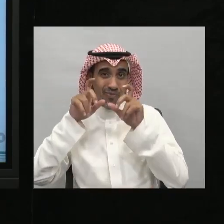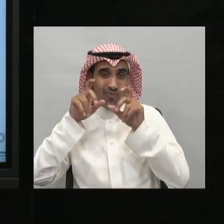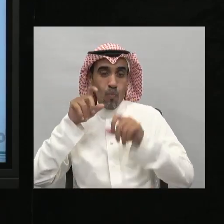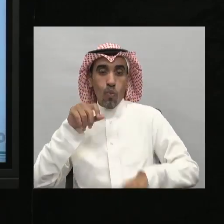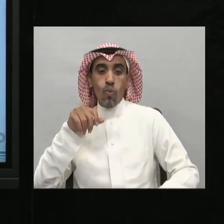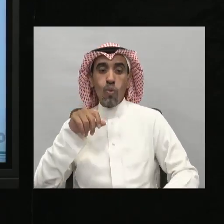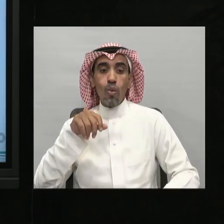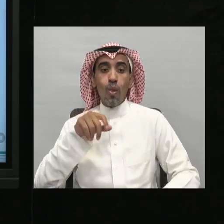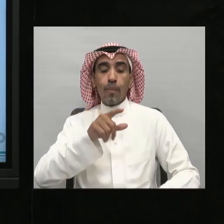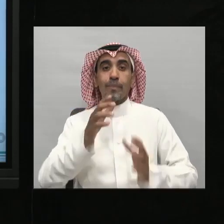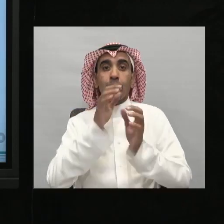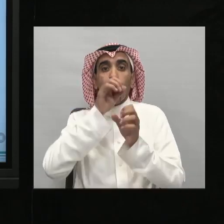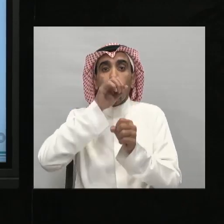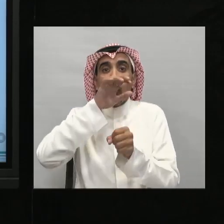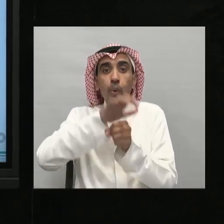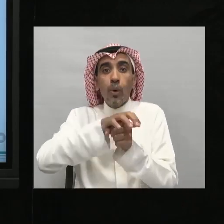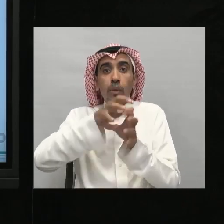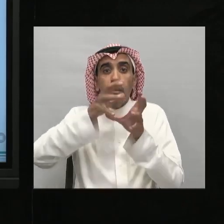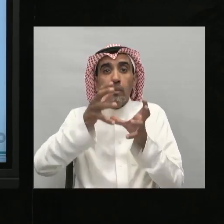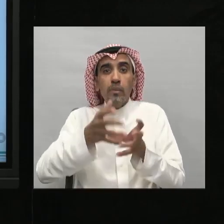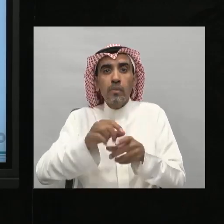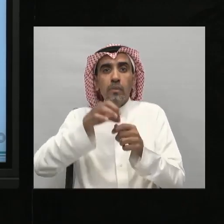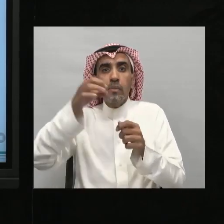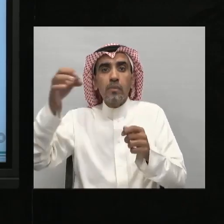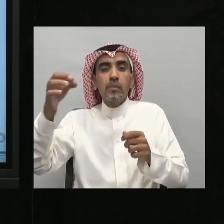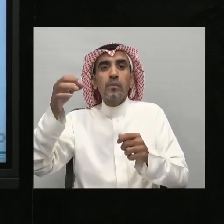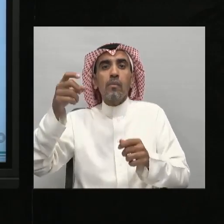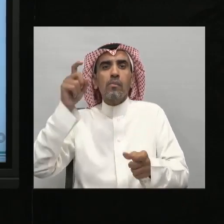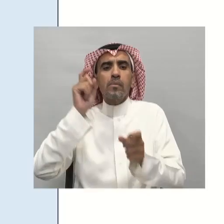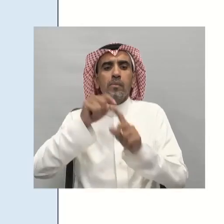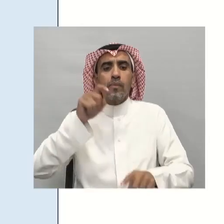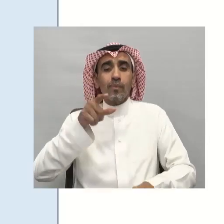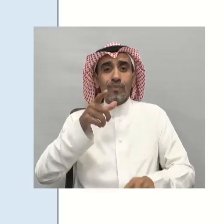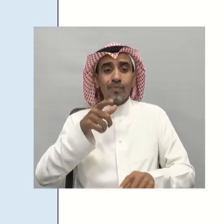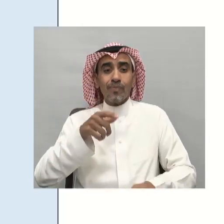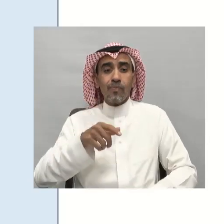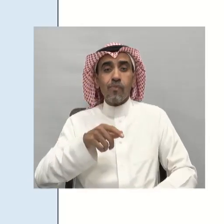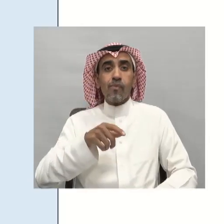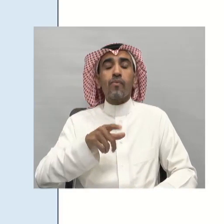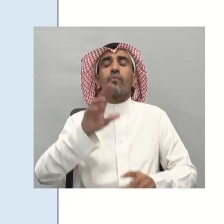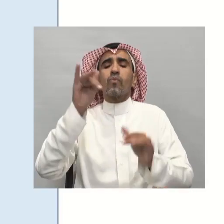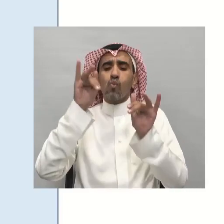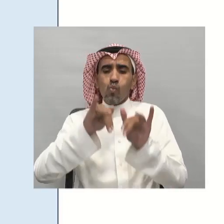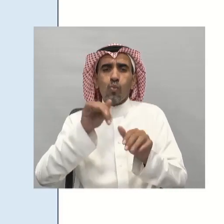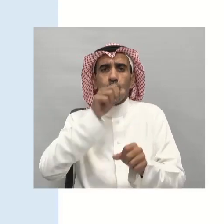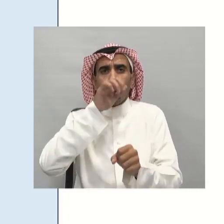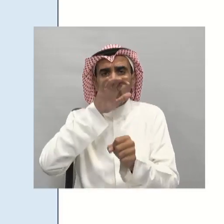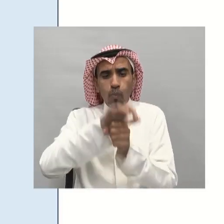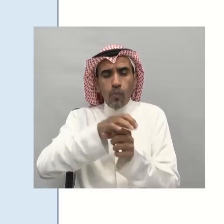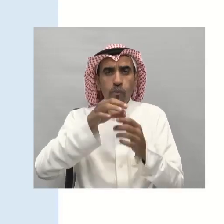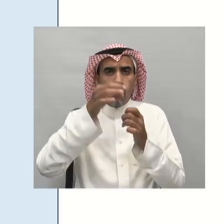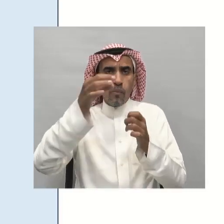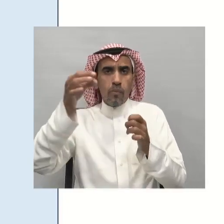هنا يحتوي الكيس الخيطي اللاسع، فلاحظ أنه الخلايا اللاسعة تحتوي على كيس